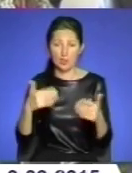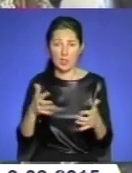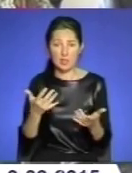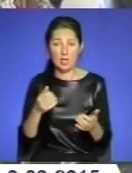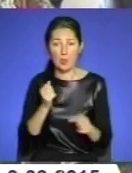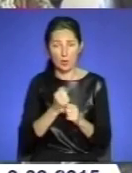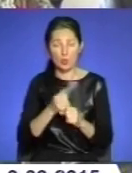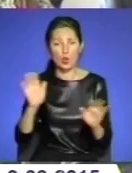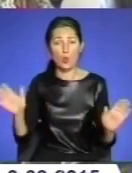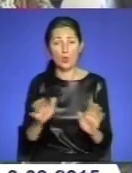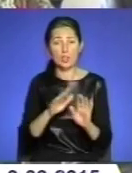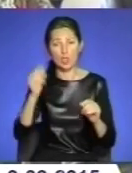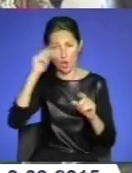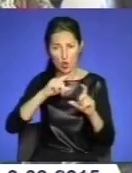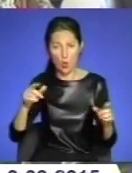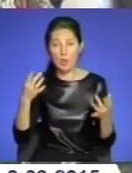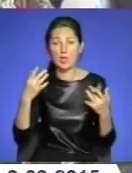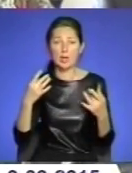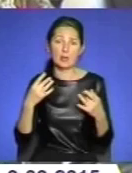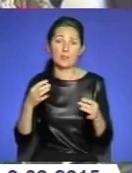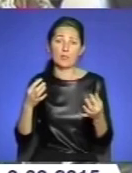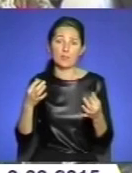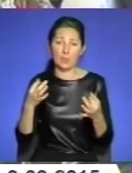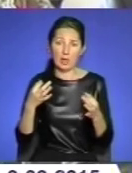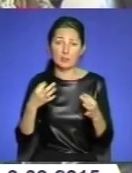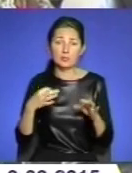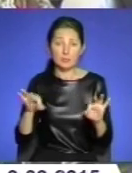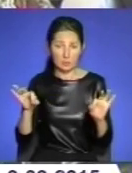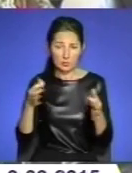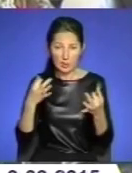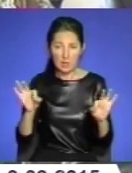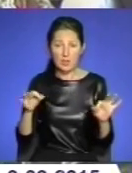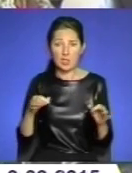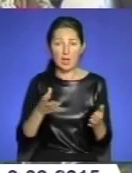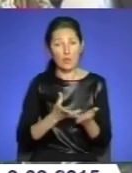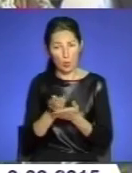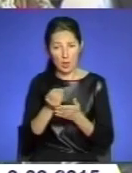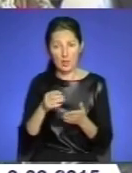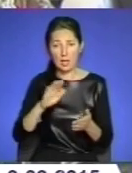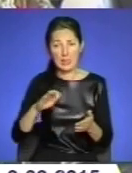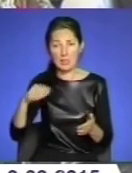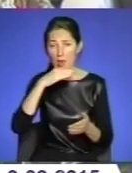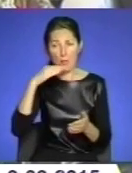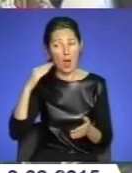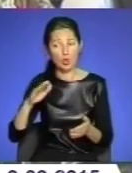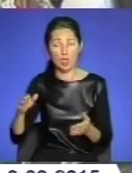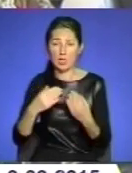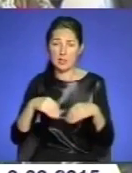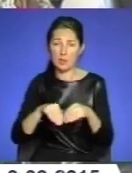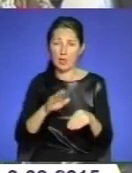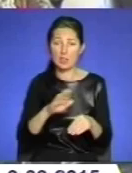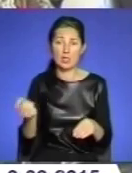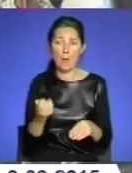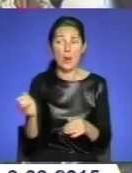школи. Звільняються від батьківської плати в основному діти з багатодітних сімей, діти із